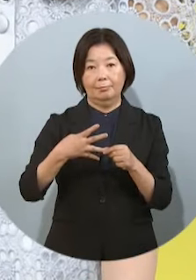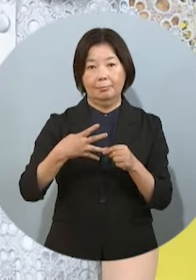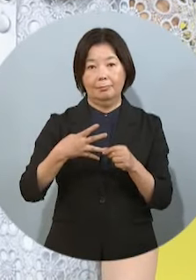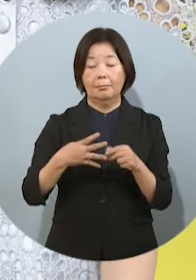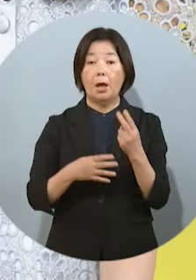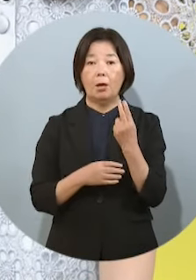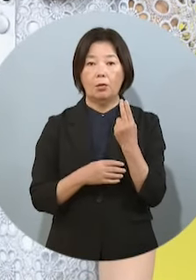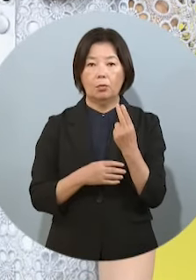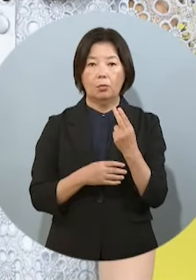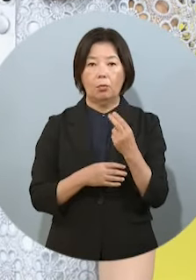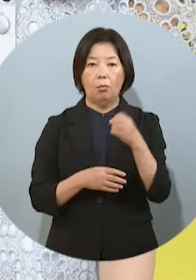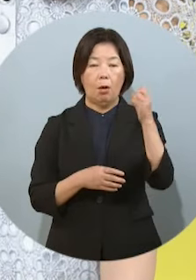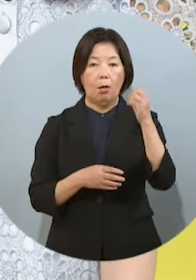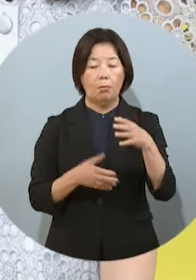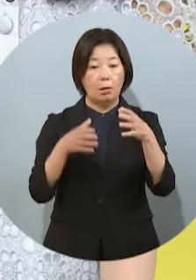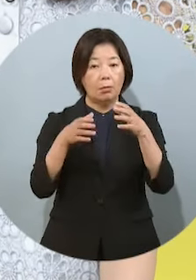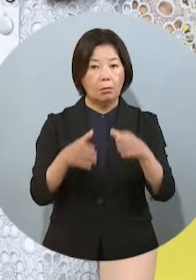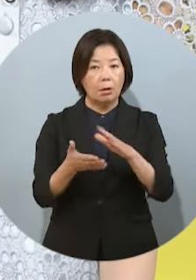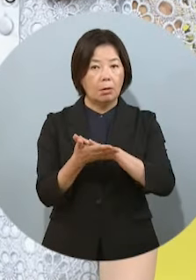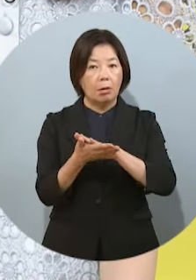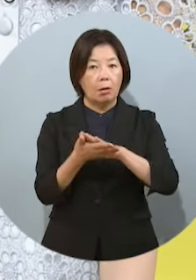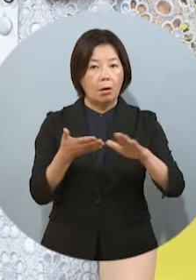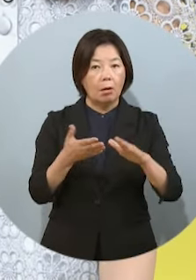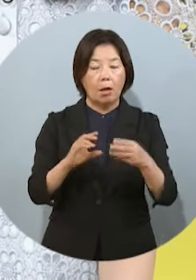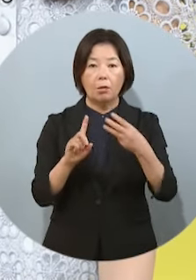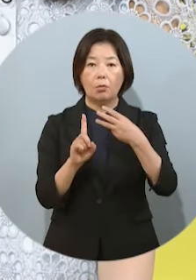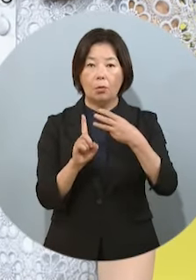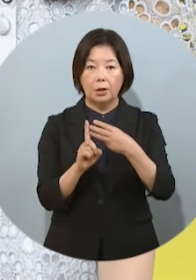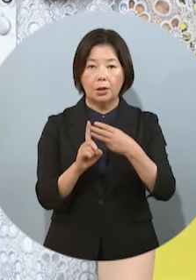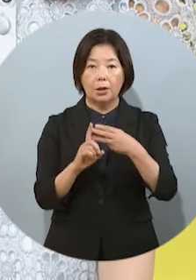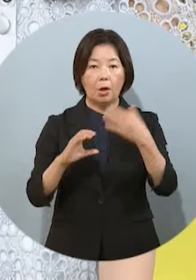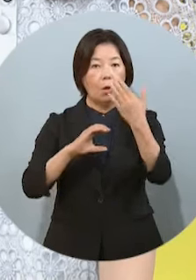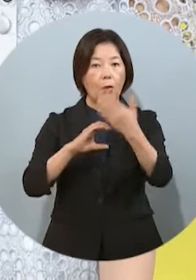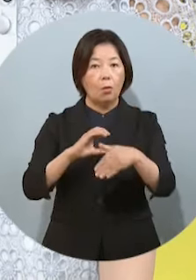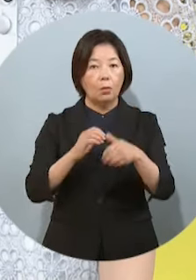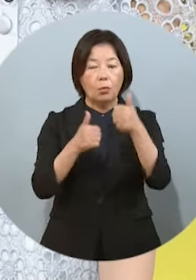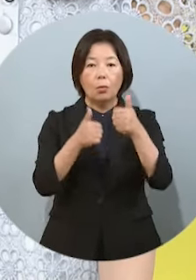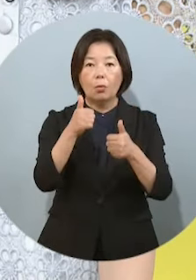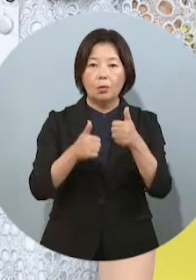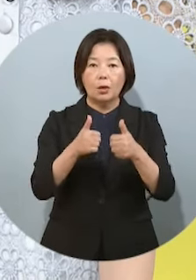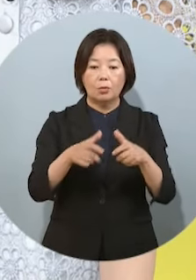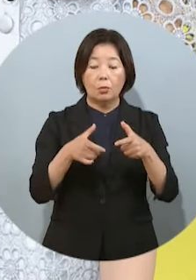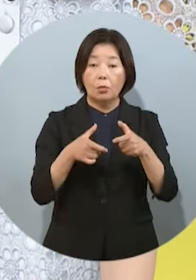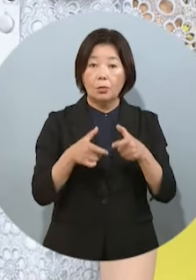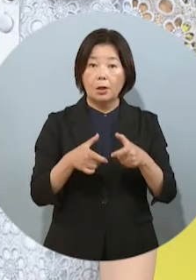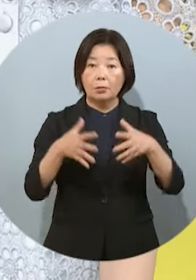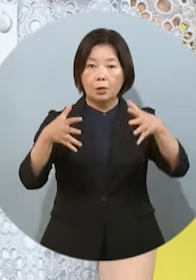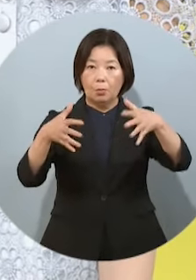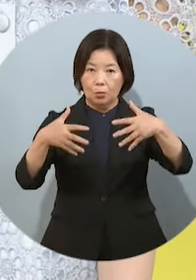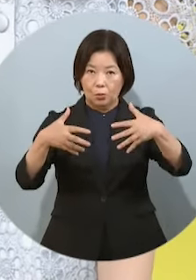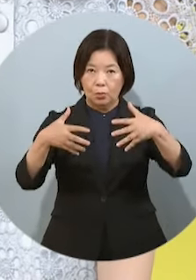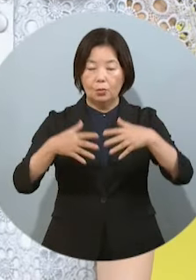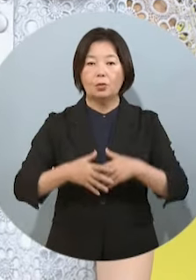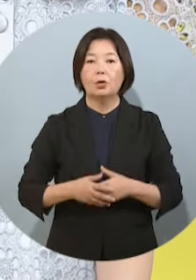都は無電柱化の日フォトコンテストの作品を募集しています。